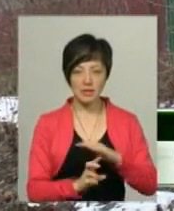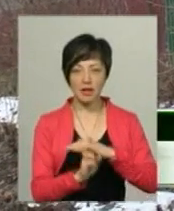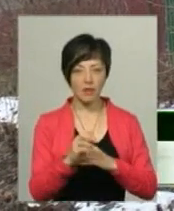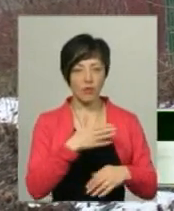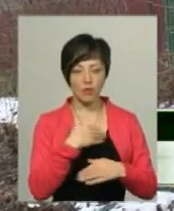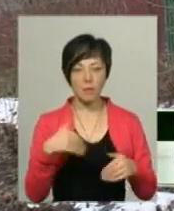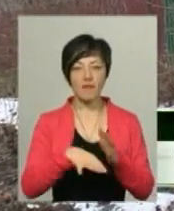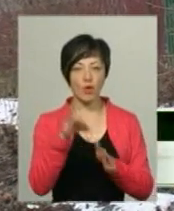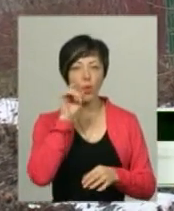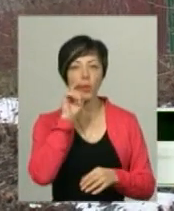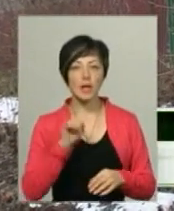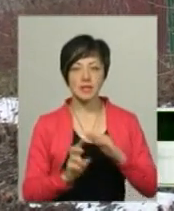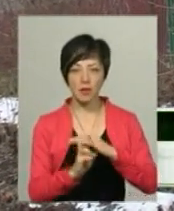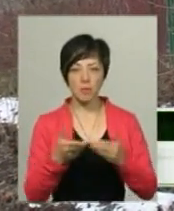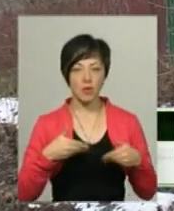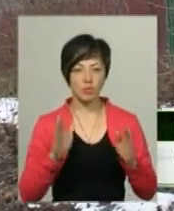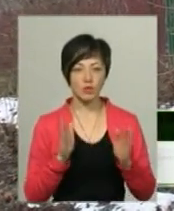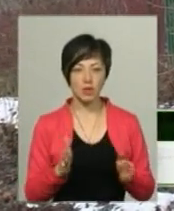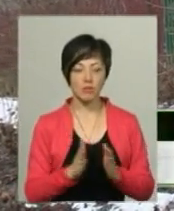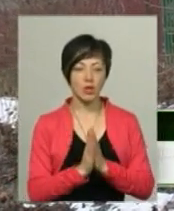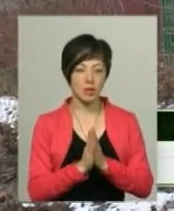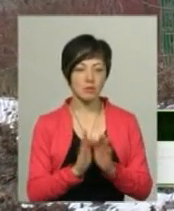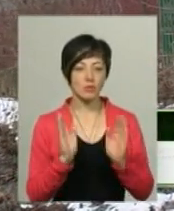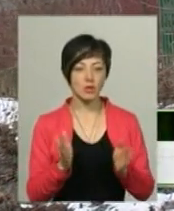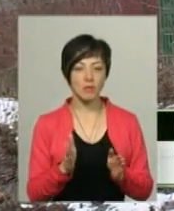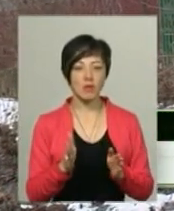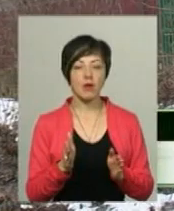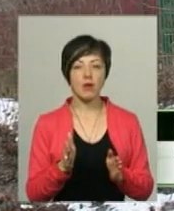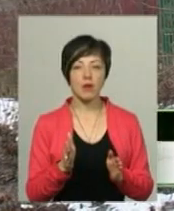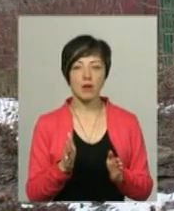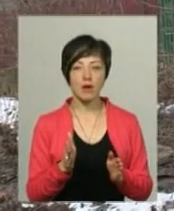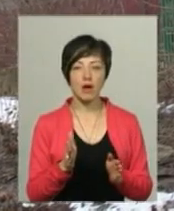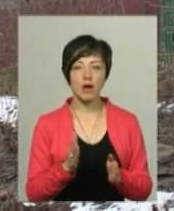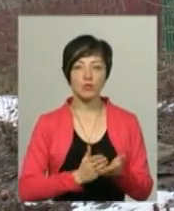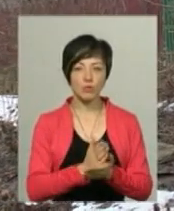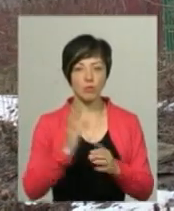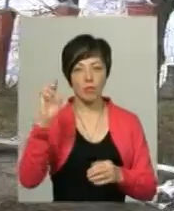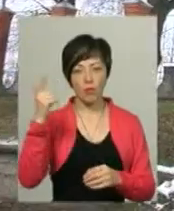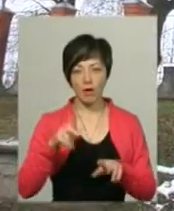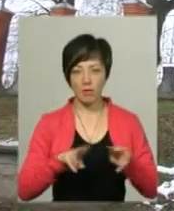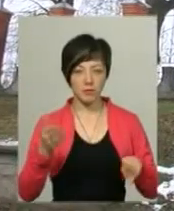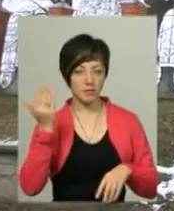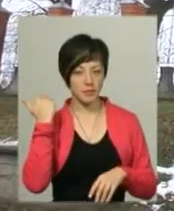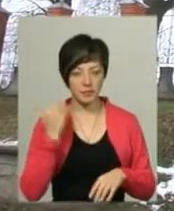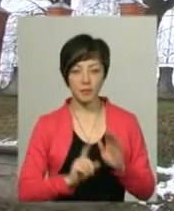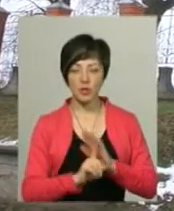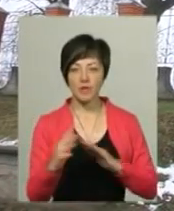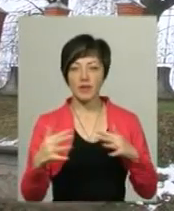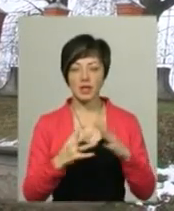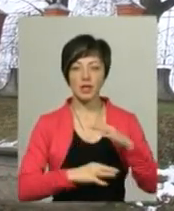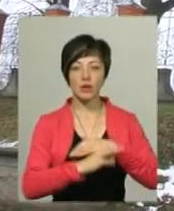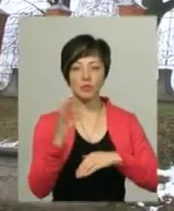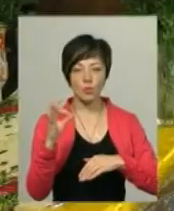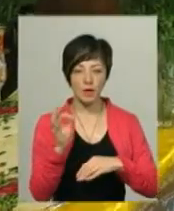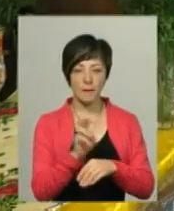вибрали Українську церкву, і ми будемо її молитися, і ми будемо поклонятися Богу, та як поклонялися. Спочатку війни на сході